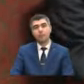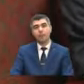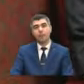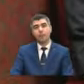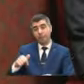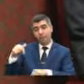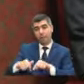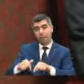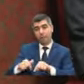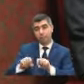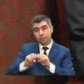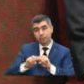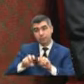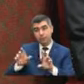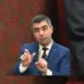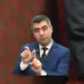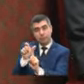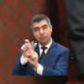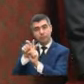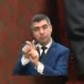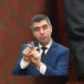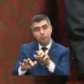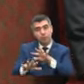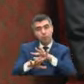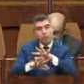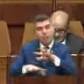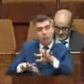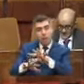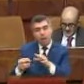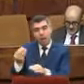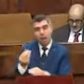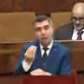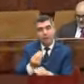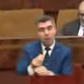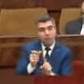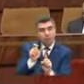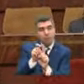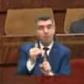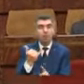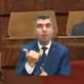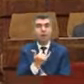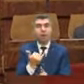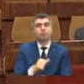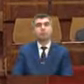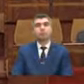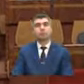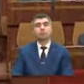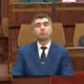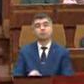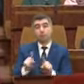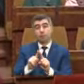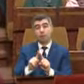لحمايه الطفوله. وطبعا الحمايه الاجتماعيه هي في صلب هذا الاهتمام وفي صلب هذا التوجه. فاذا كان السيد الوزير الماده